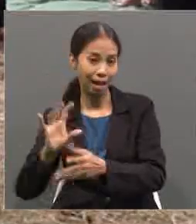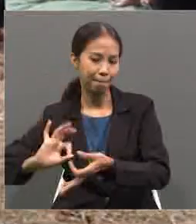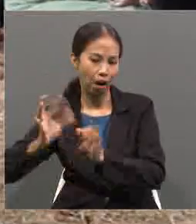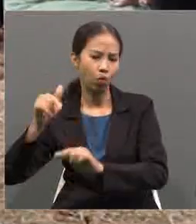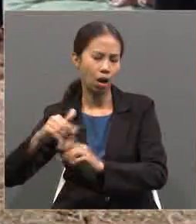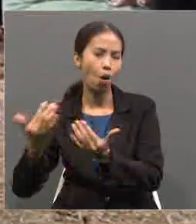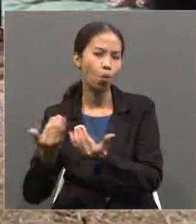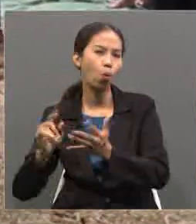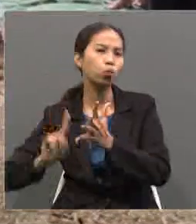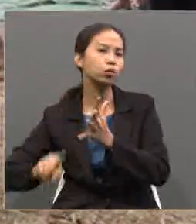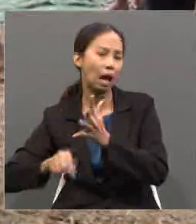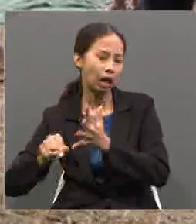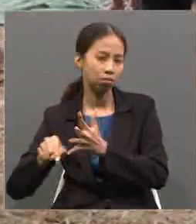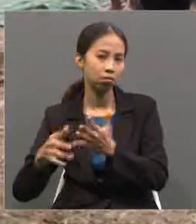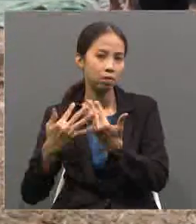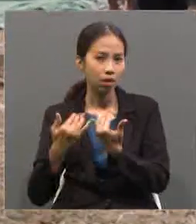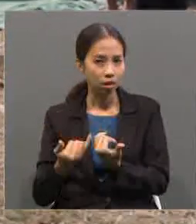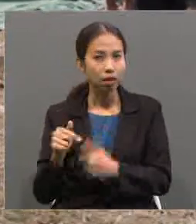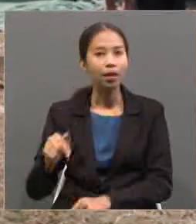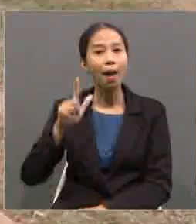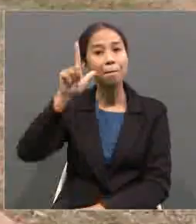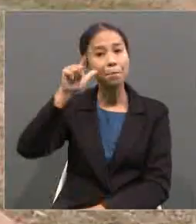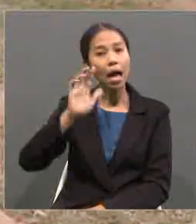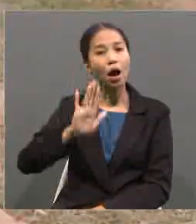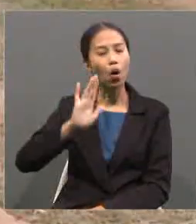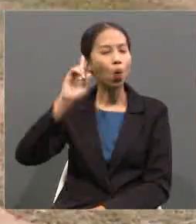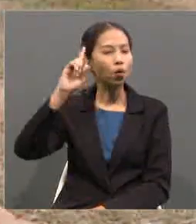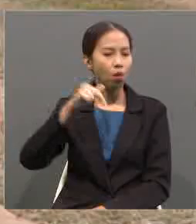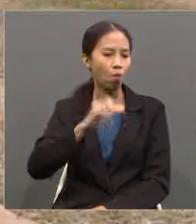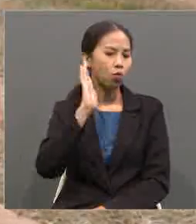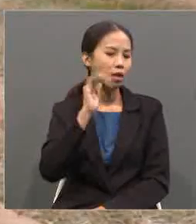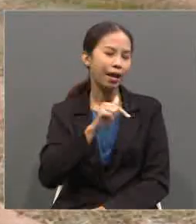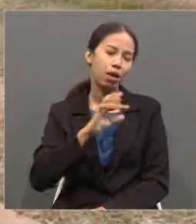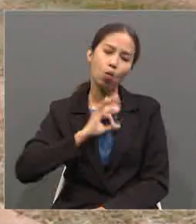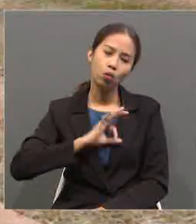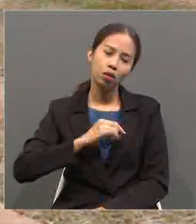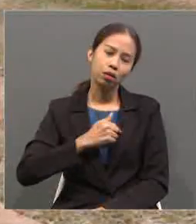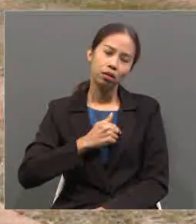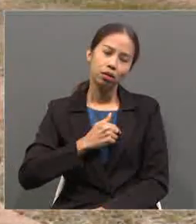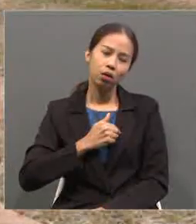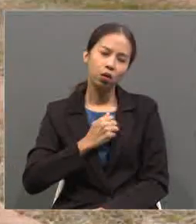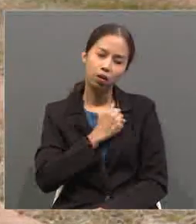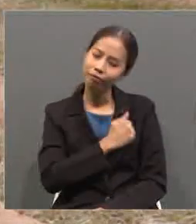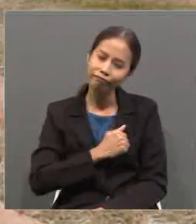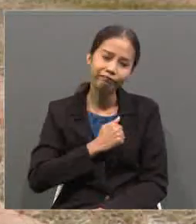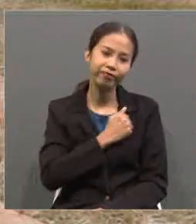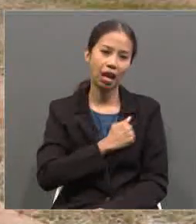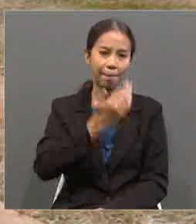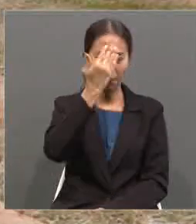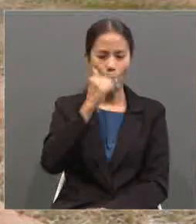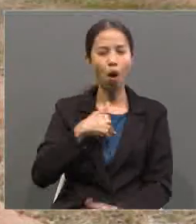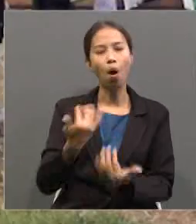ปลอบปลมอยู่ข้างๆเช่นเดียวกับนางหมวยแม่ของนายพิชิตก็ยังทำใจไม่ได้ที่ต้องสูญเสียลูกชาย